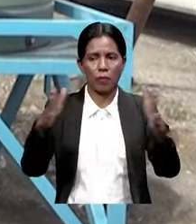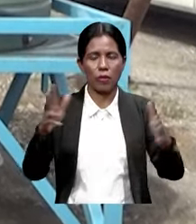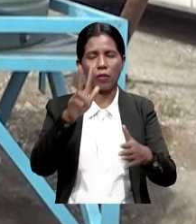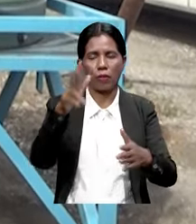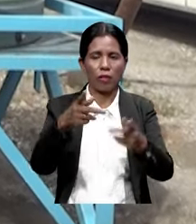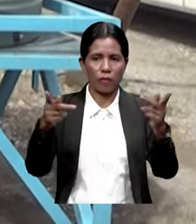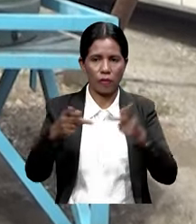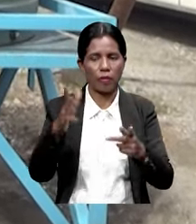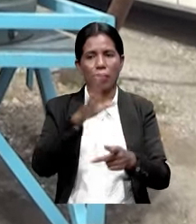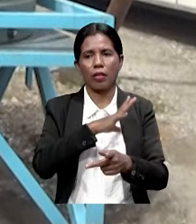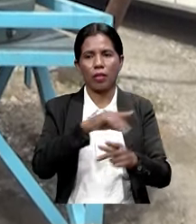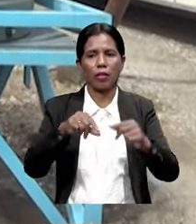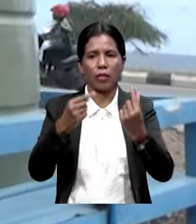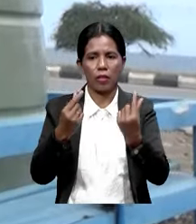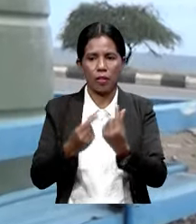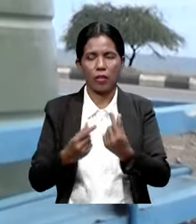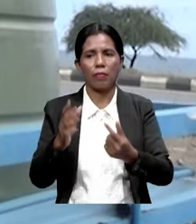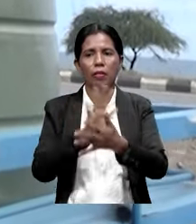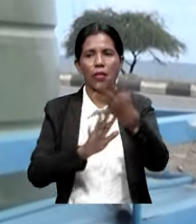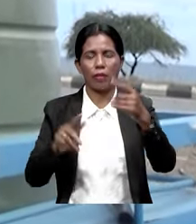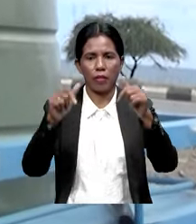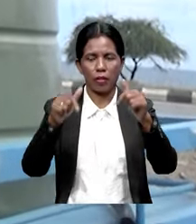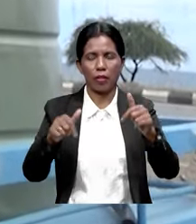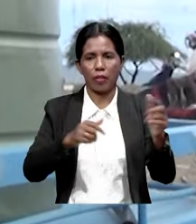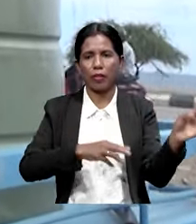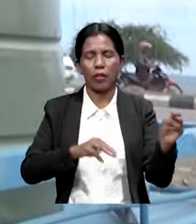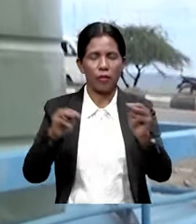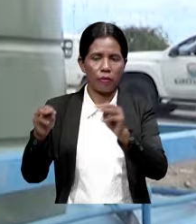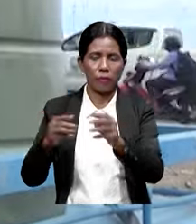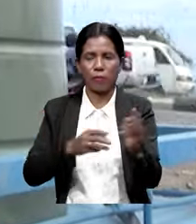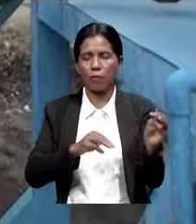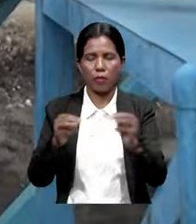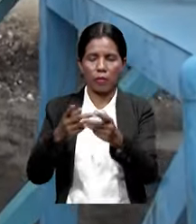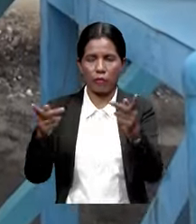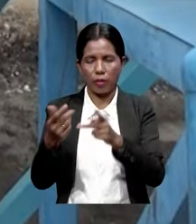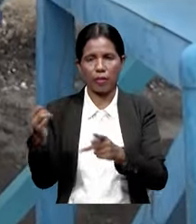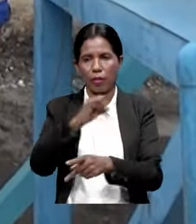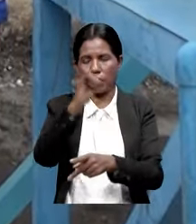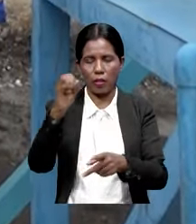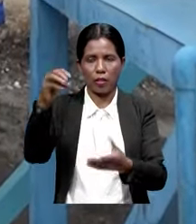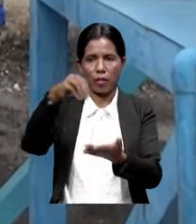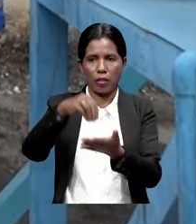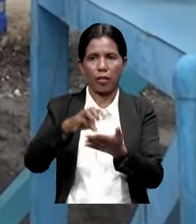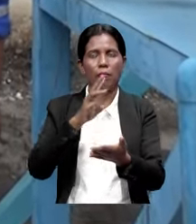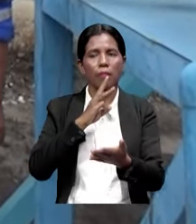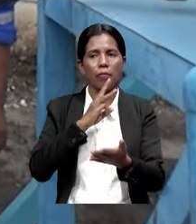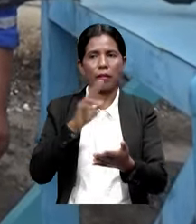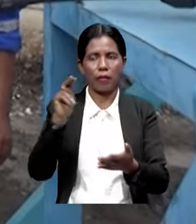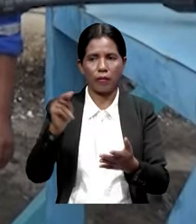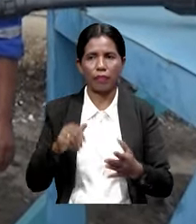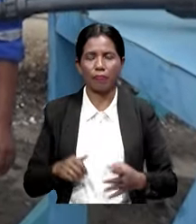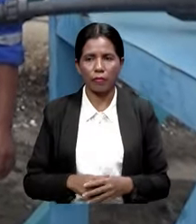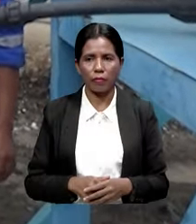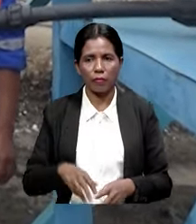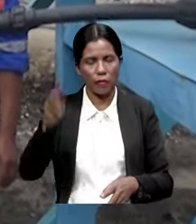refere Hodihein ekipa konjunta ba seremonia ne atu dada ba fatin sira nebe identifika atu monta torneira benian. Sua excelência